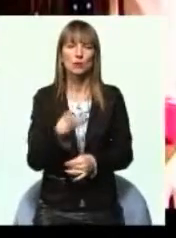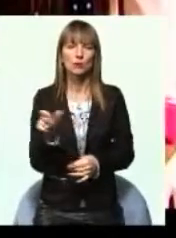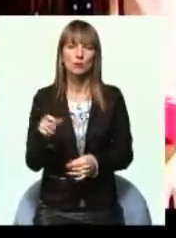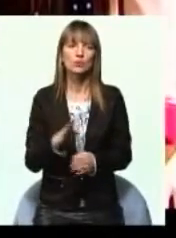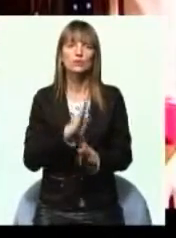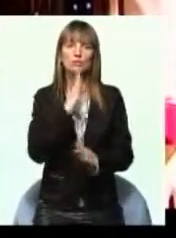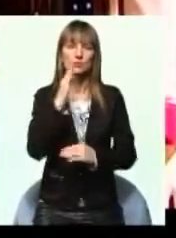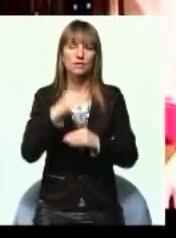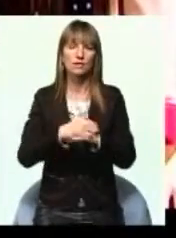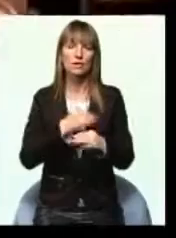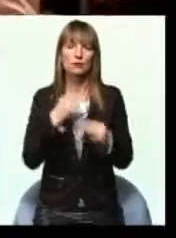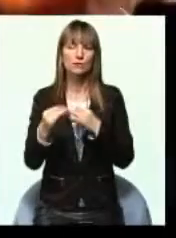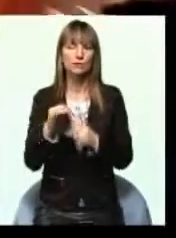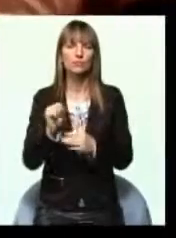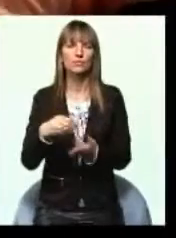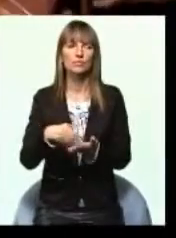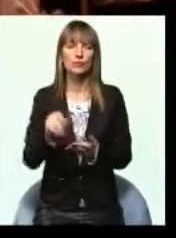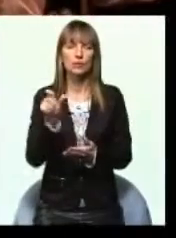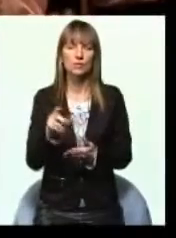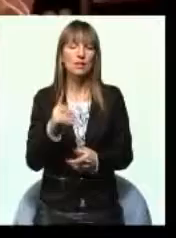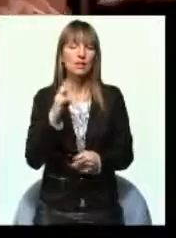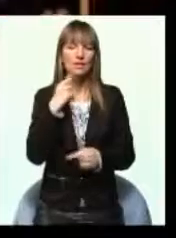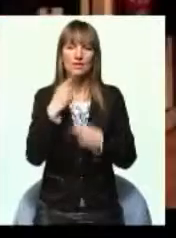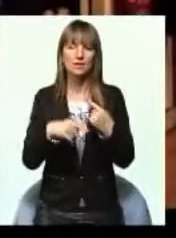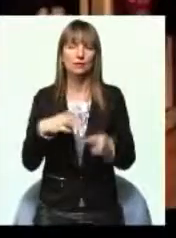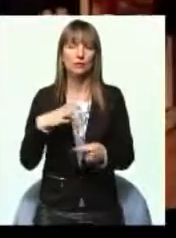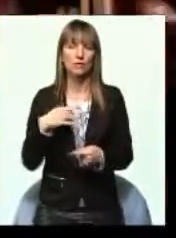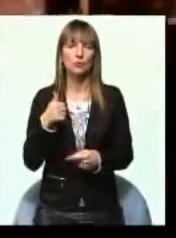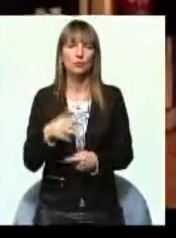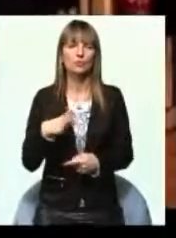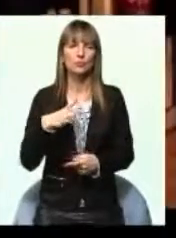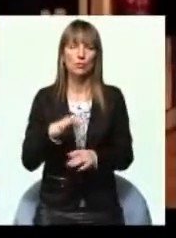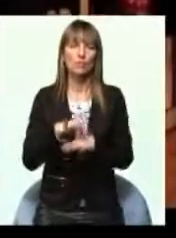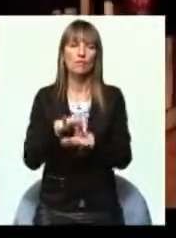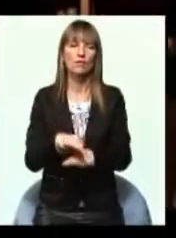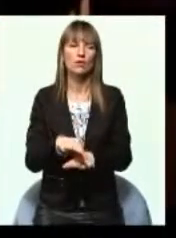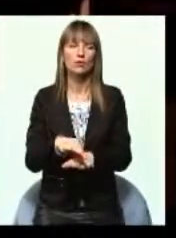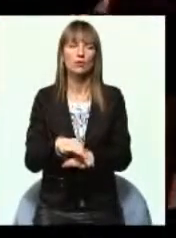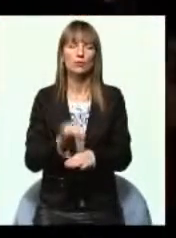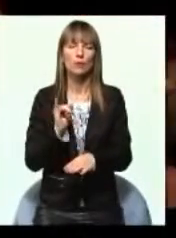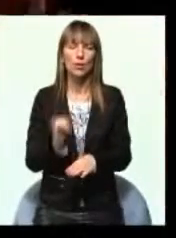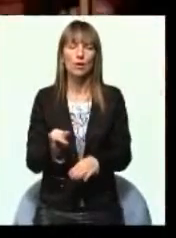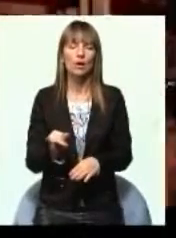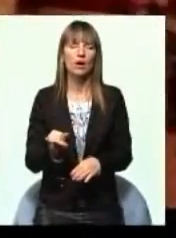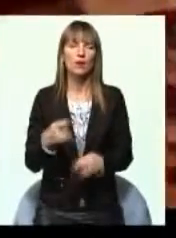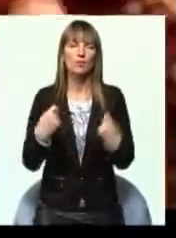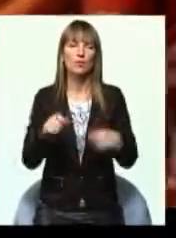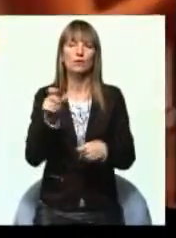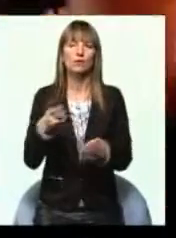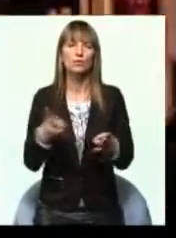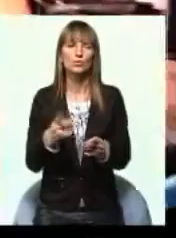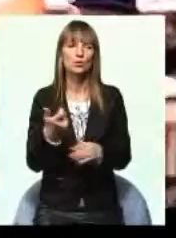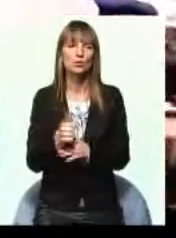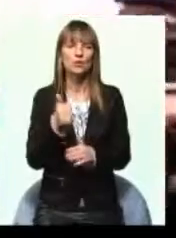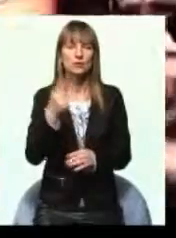цілий день розмовляти. А покупці не завжди бувають чемні, можуть поводитися і нечемно. До того ж, продавцям варто дуже